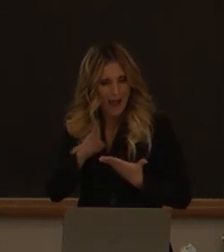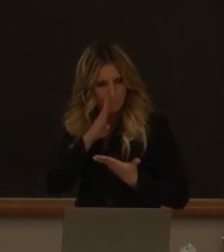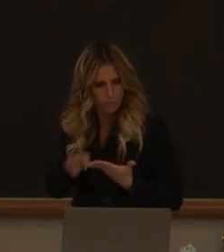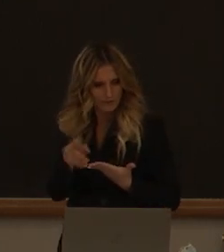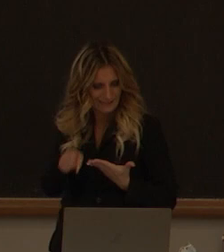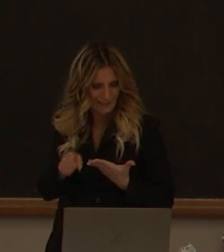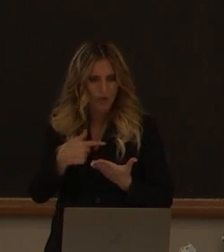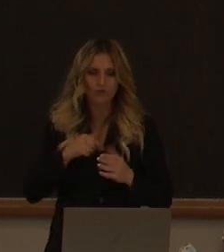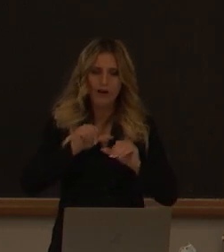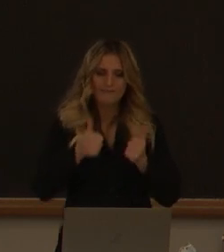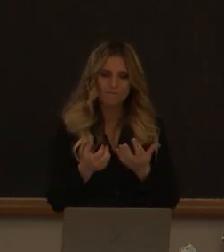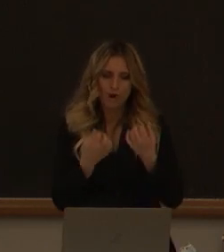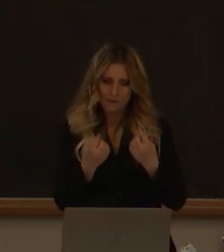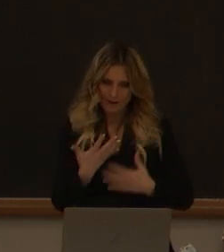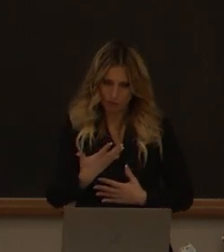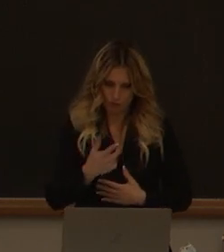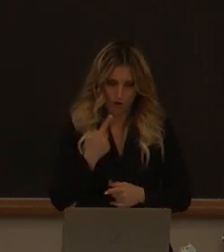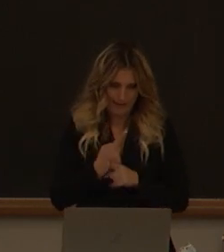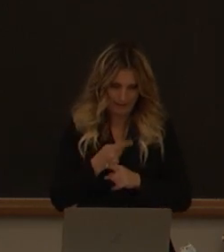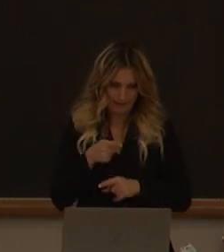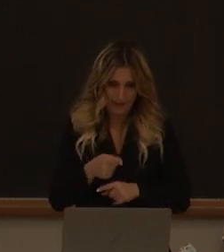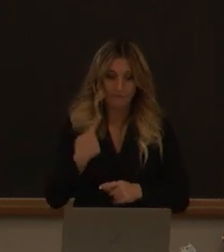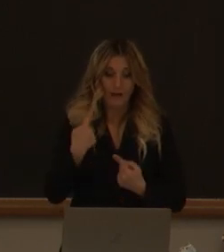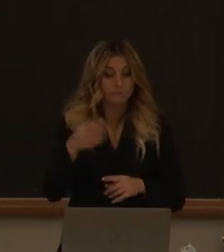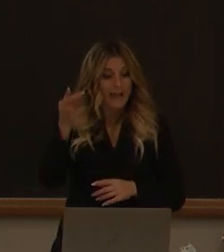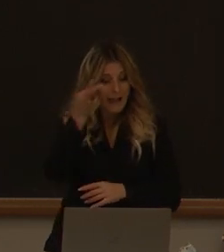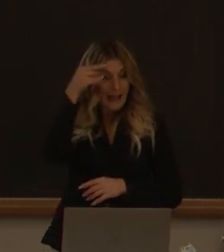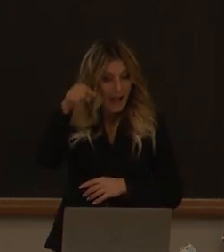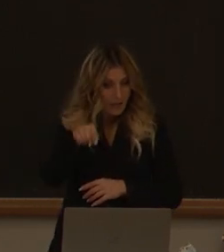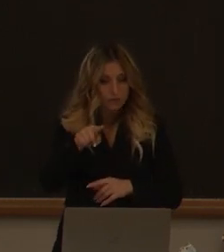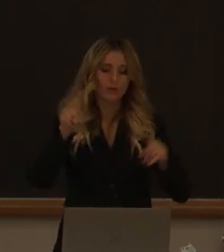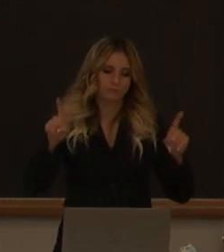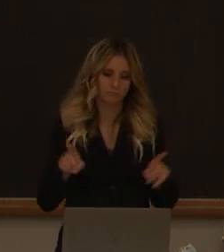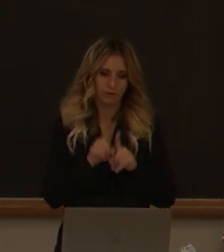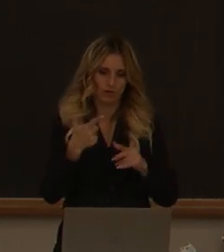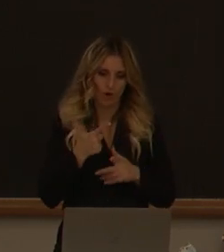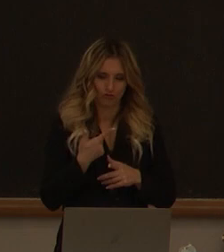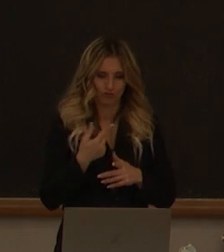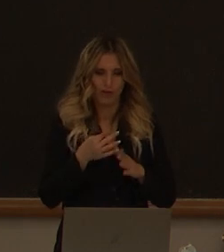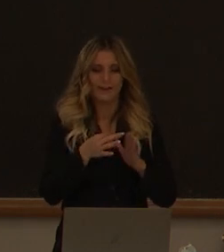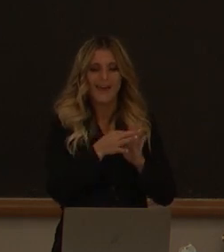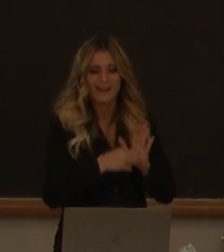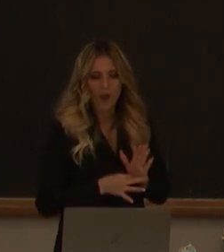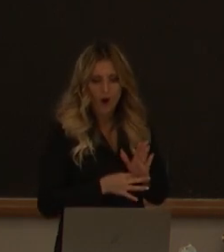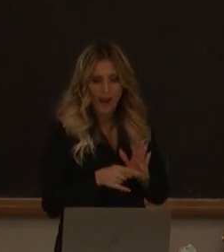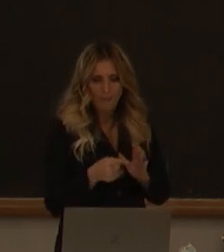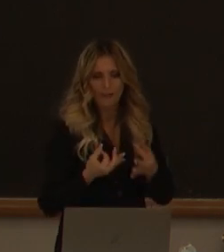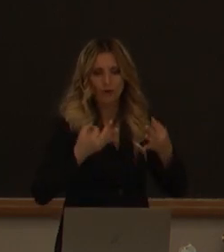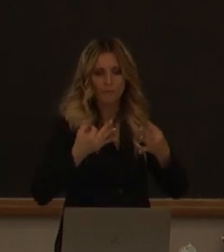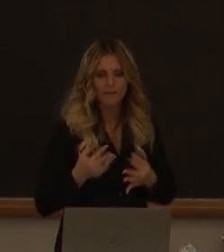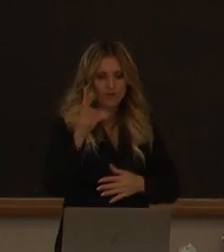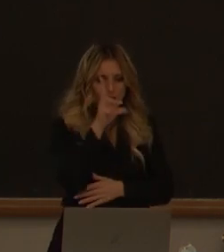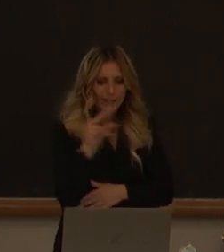tipo formativo. Anche in questo caso, diciamo, non c'è una regolamentazione precisa per quanto riguarda